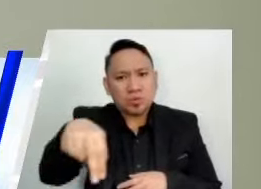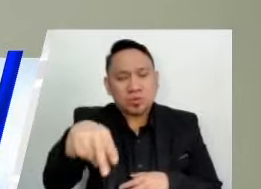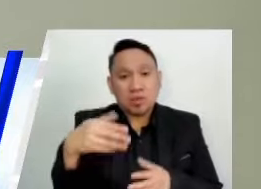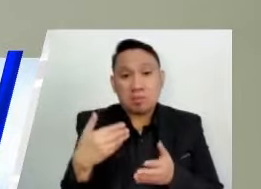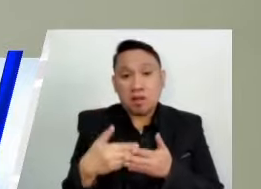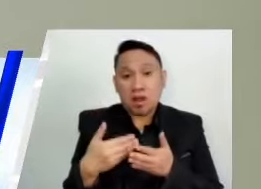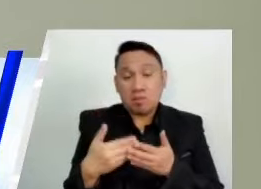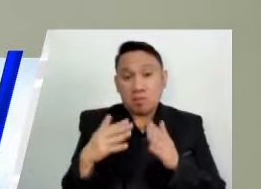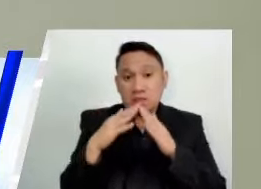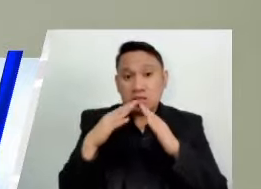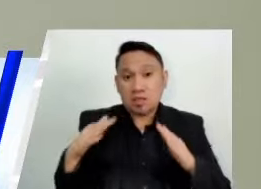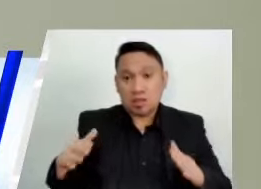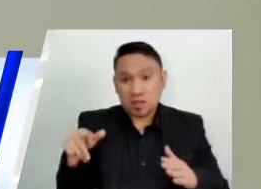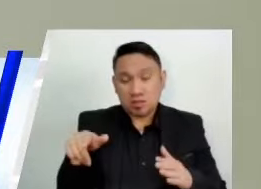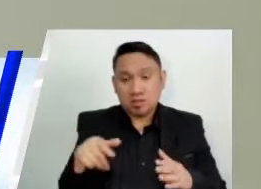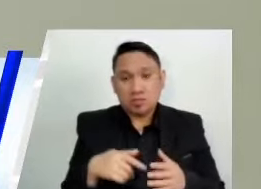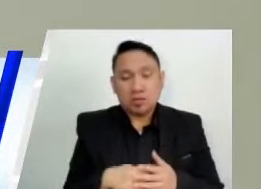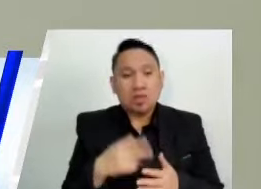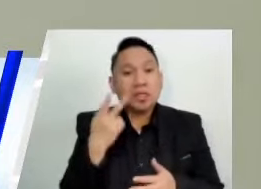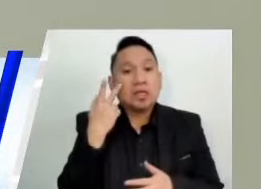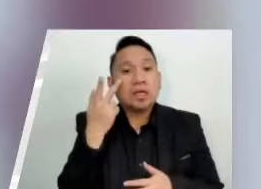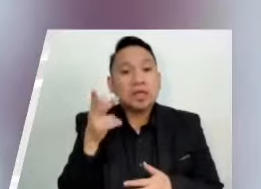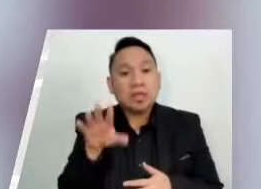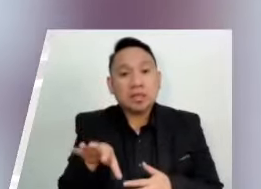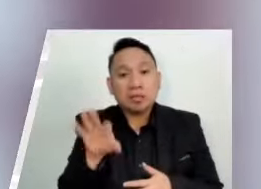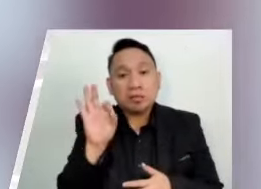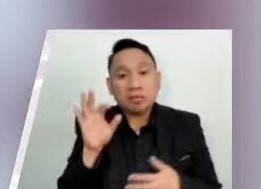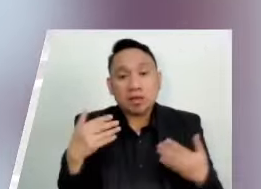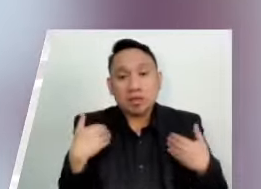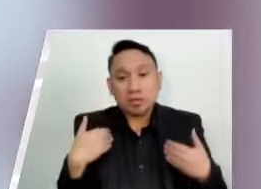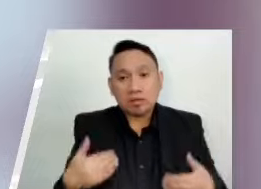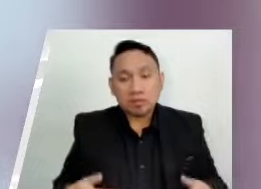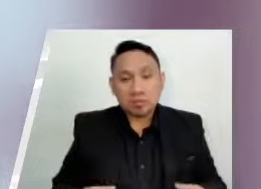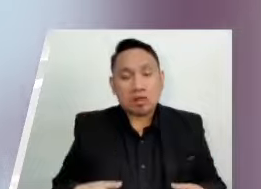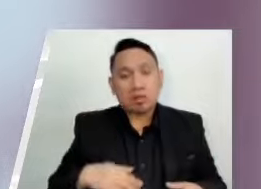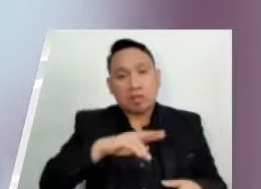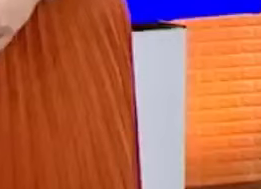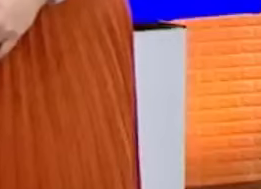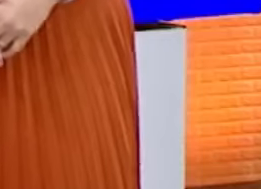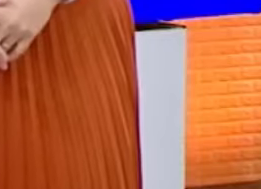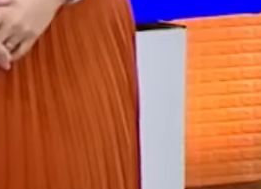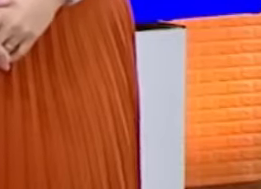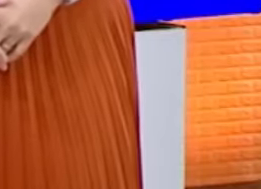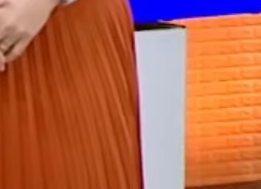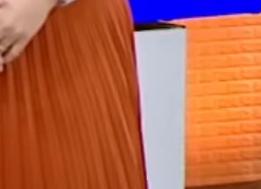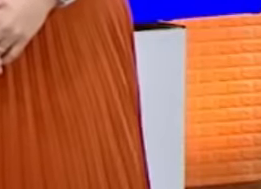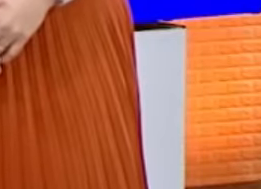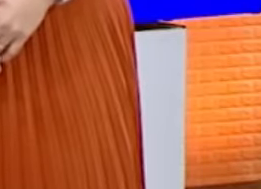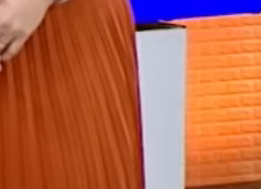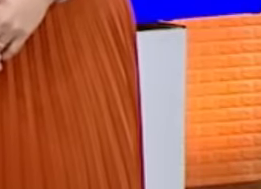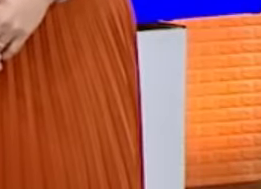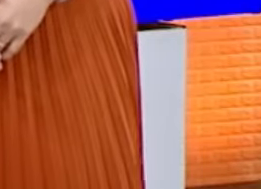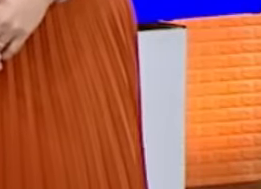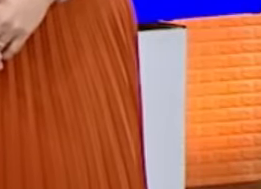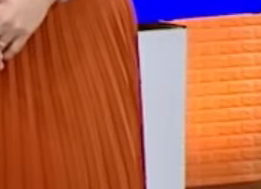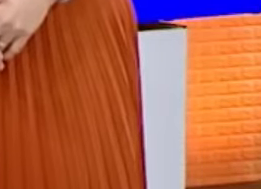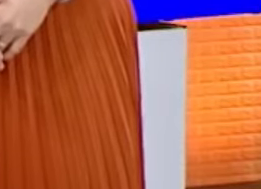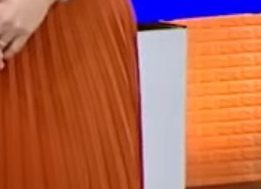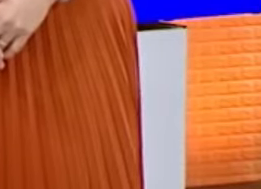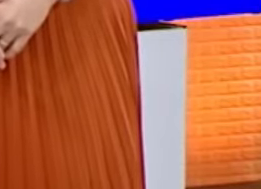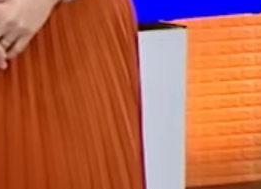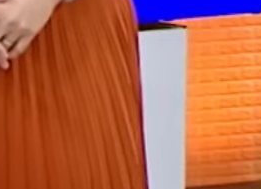tinitirhan. Nakita na lang doon ang kanyang katawan na lumulutang na. Mga Kapuso, para una ka sa mga